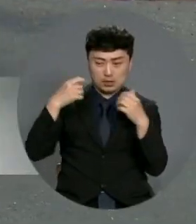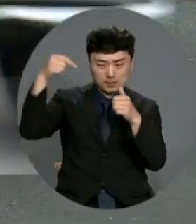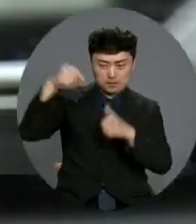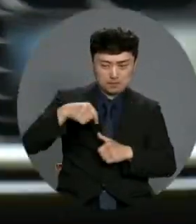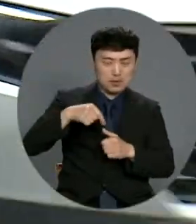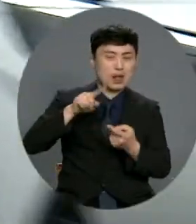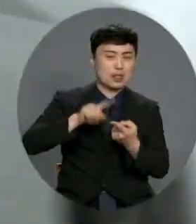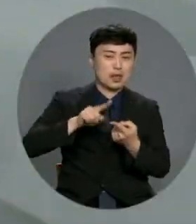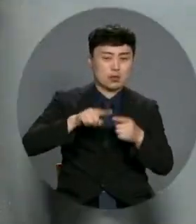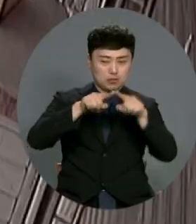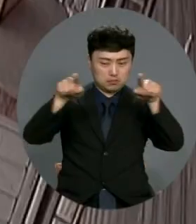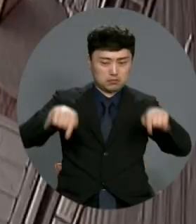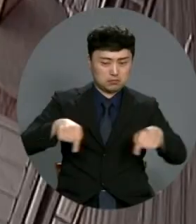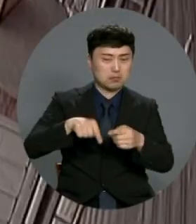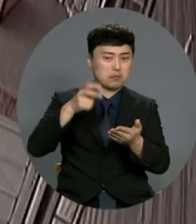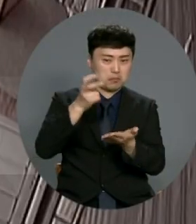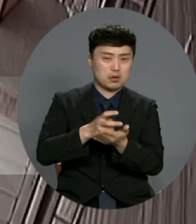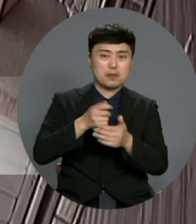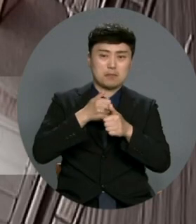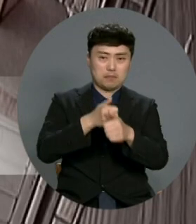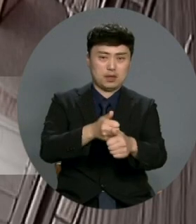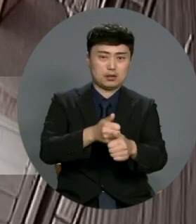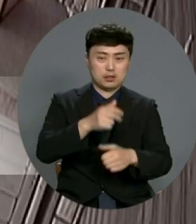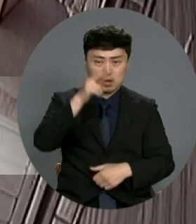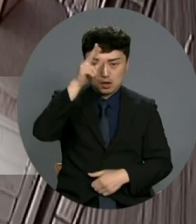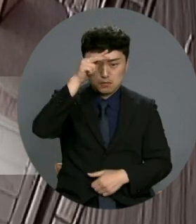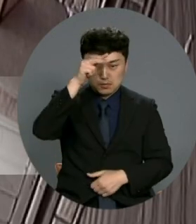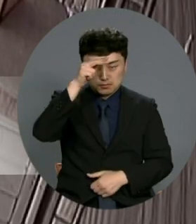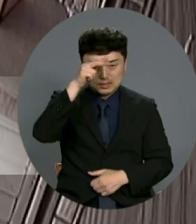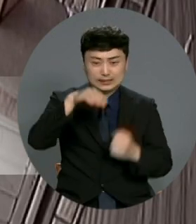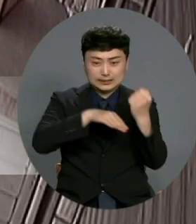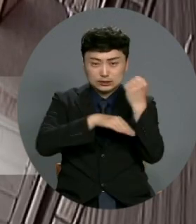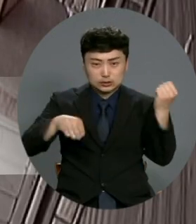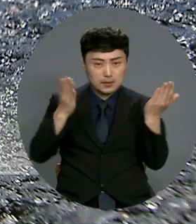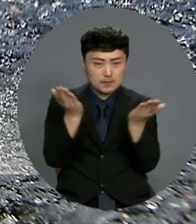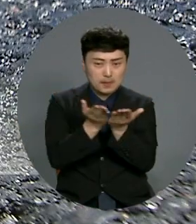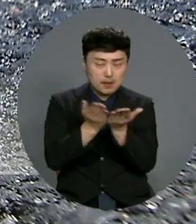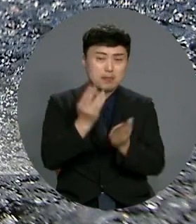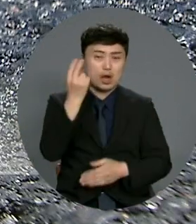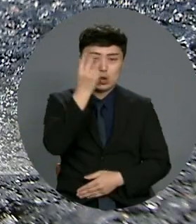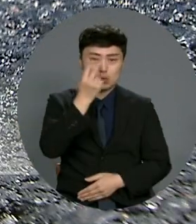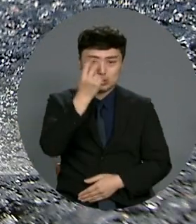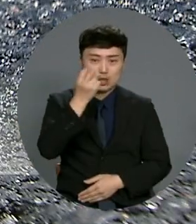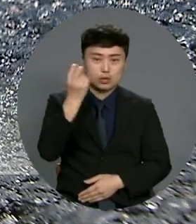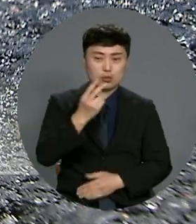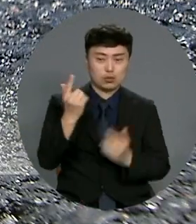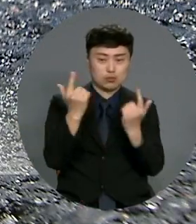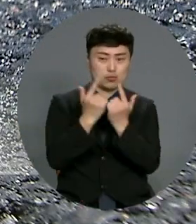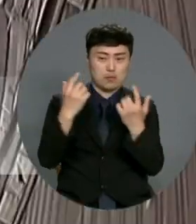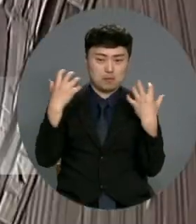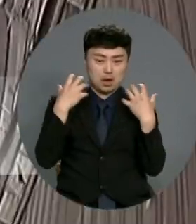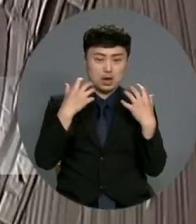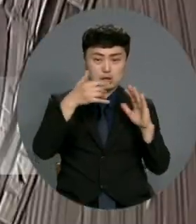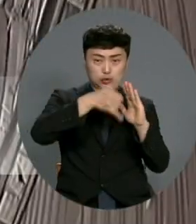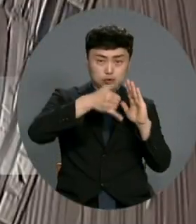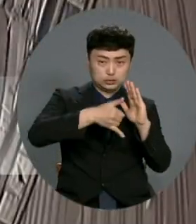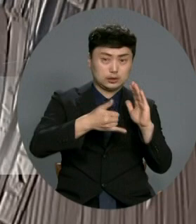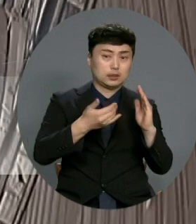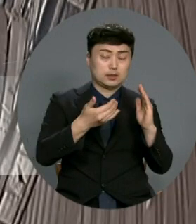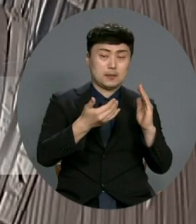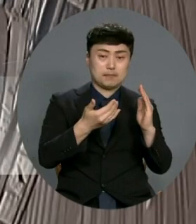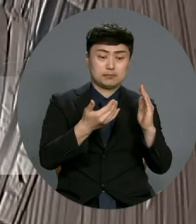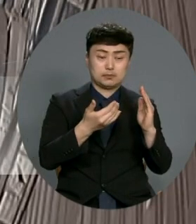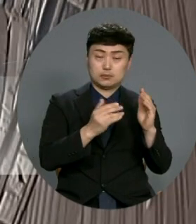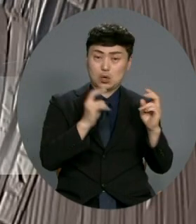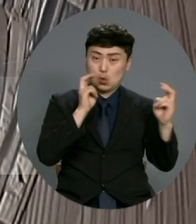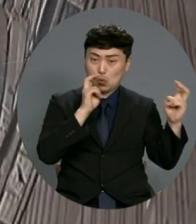밝혔습니다. 경찰은 과속방지턱을 규정에 맞게 설치했는지 조사하는 한편 북구청과 업체에 대해 업무상